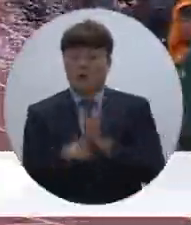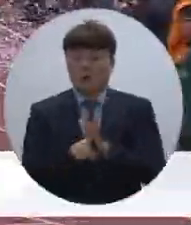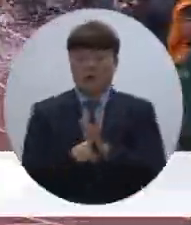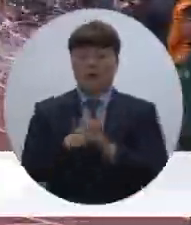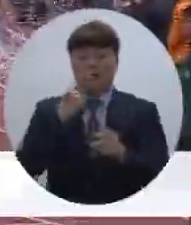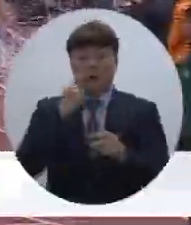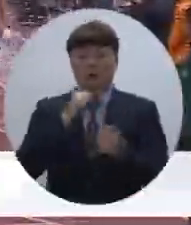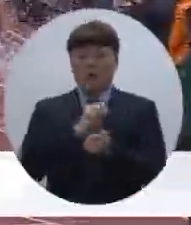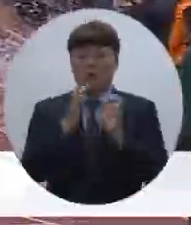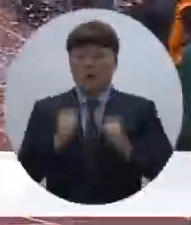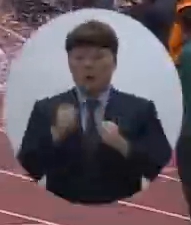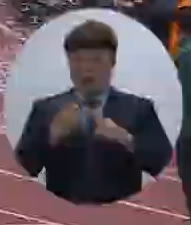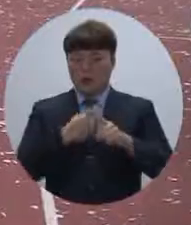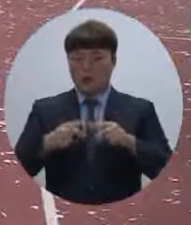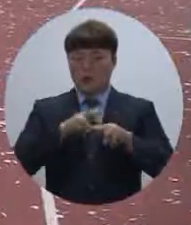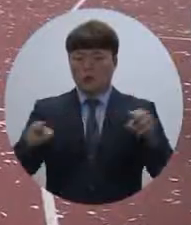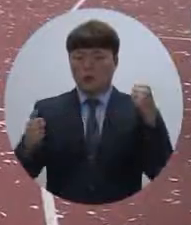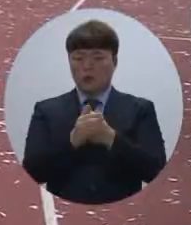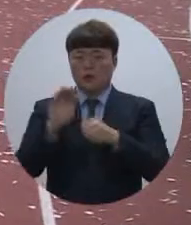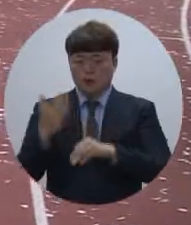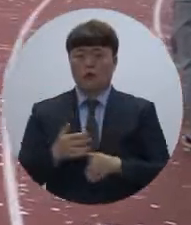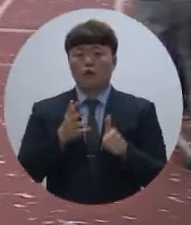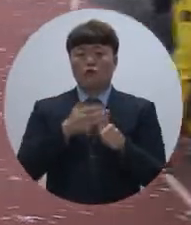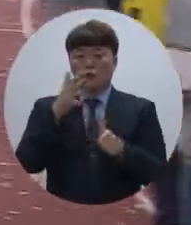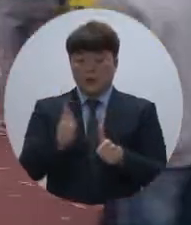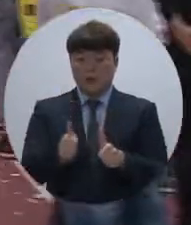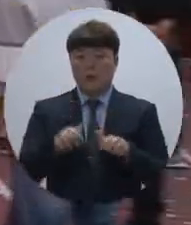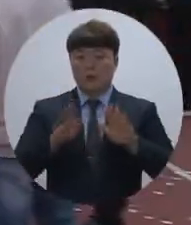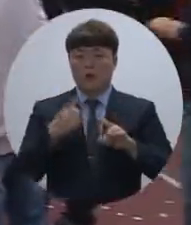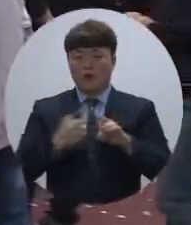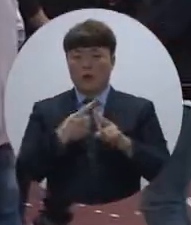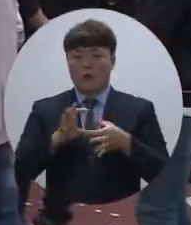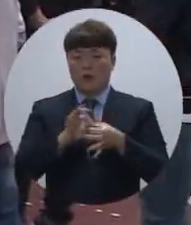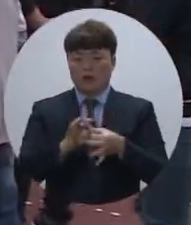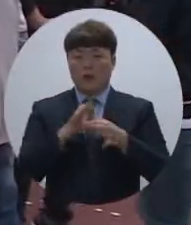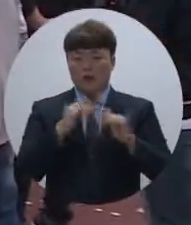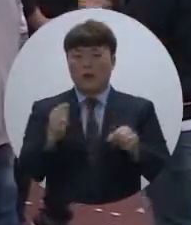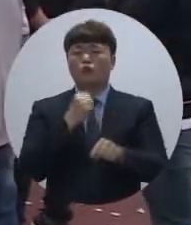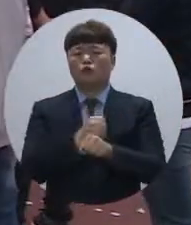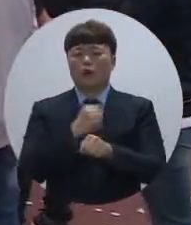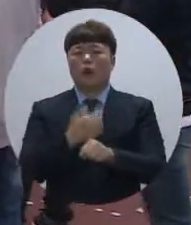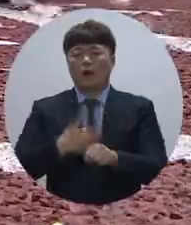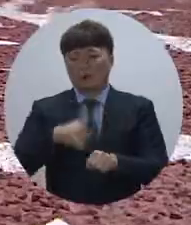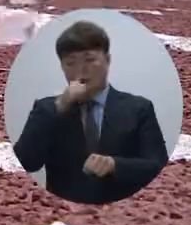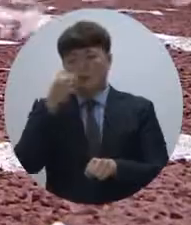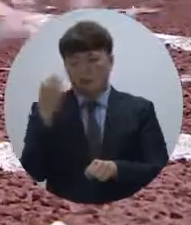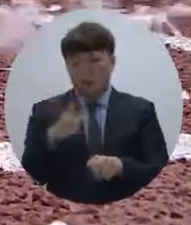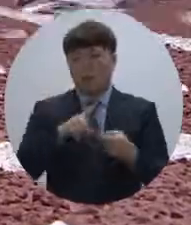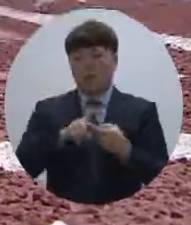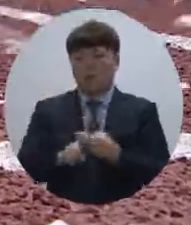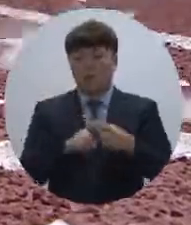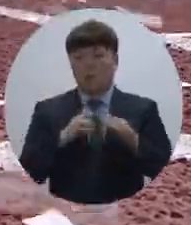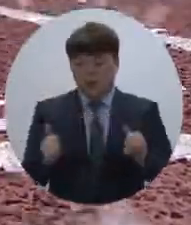대회를 취소하기로 결정했습니다. 문준희 합천군수는 대회 관계자의 노고에 감사드리고 마라톤